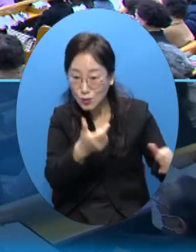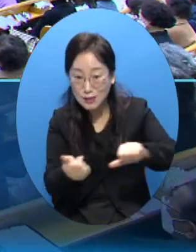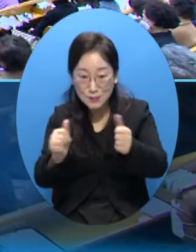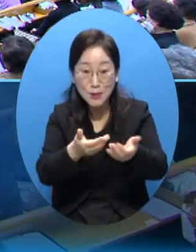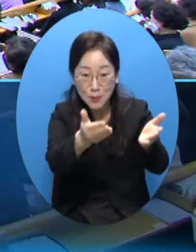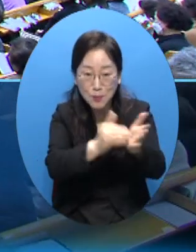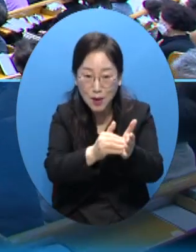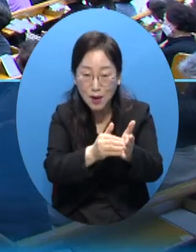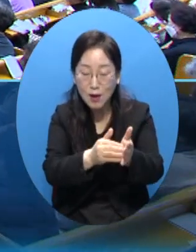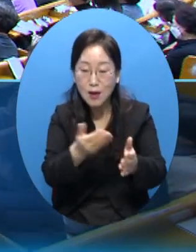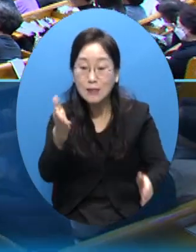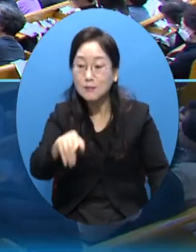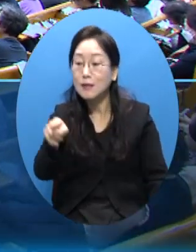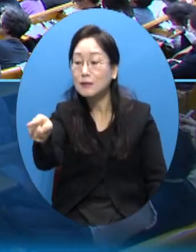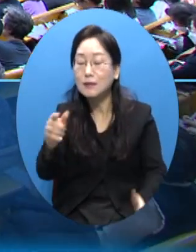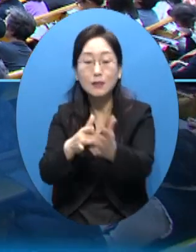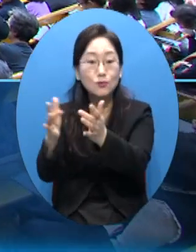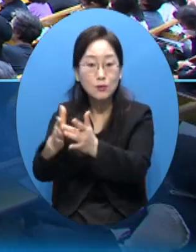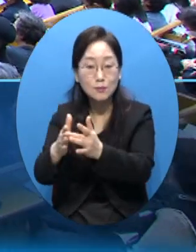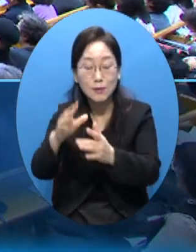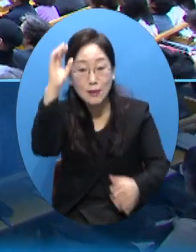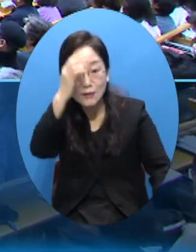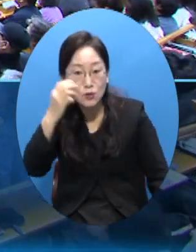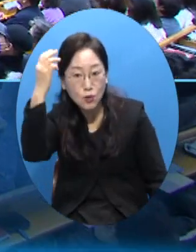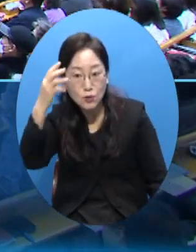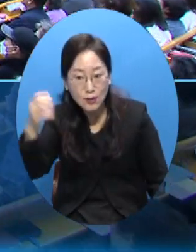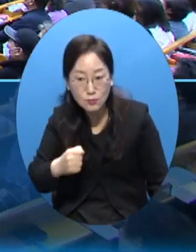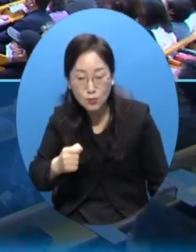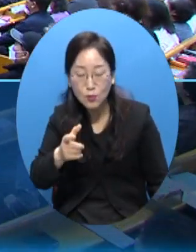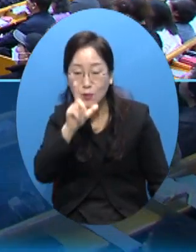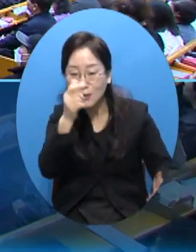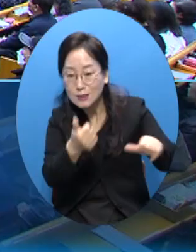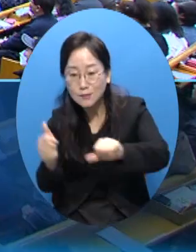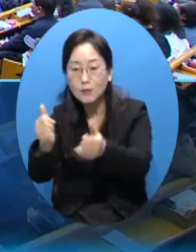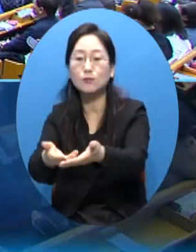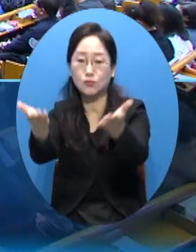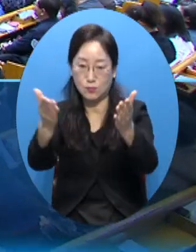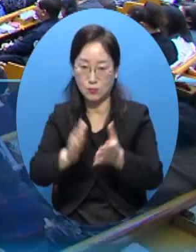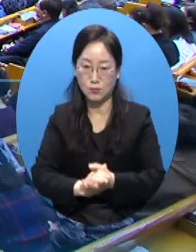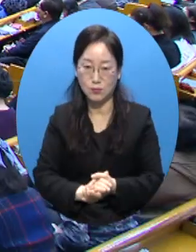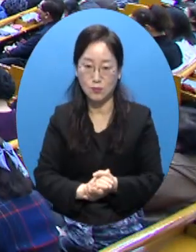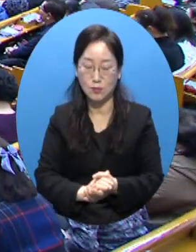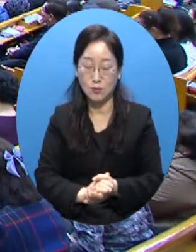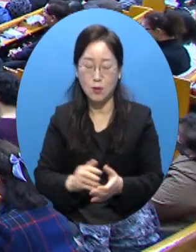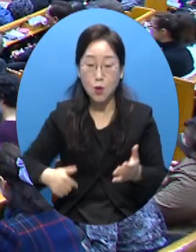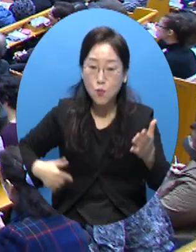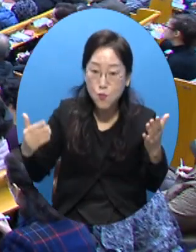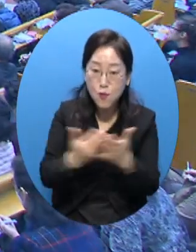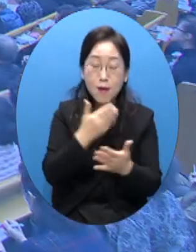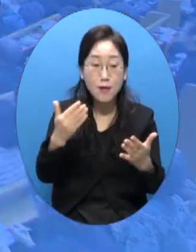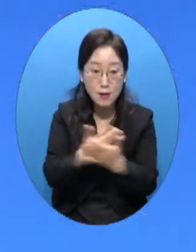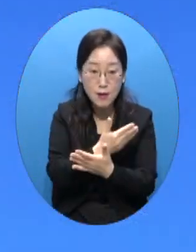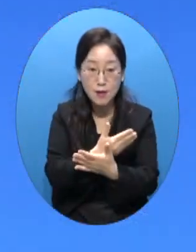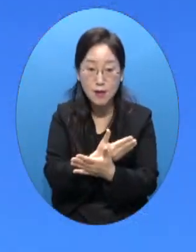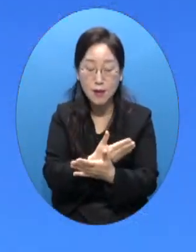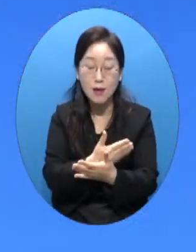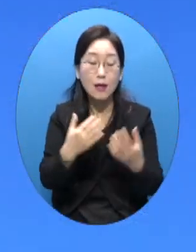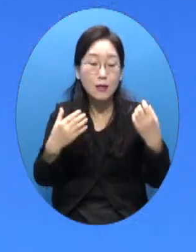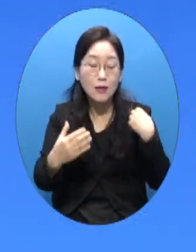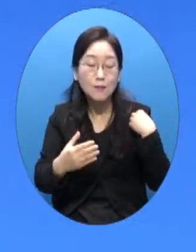너에게 성령으로 침례를 베푸시리라 그는 회개케 하는 침례를 베풀었지만